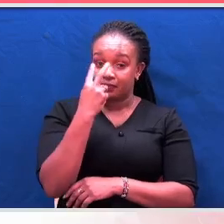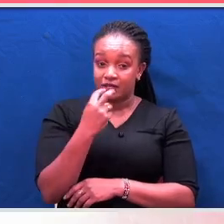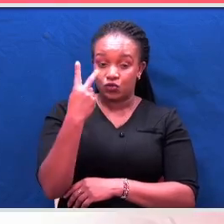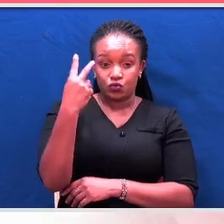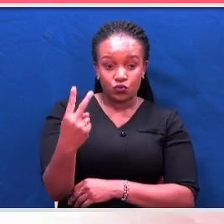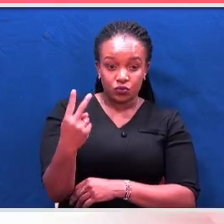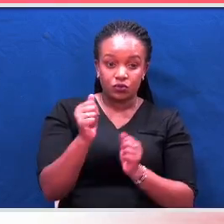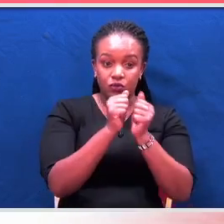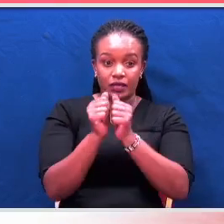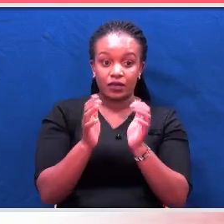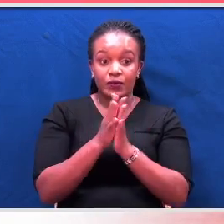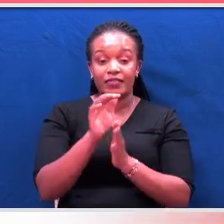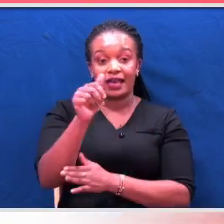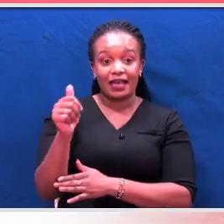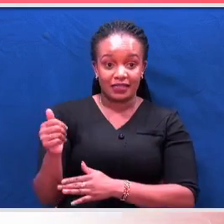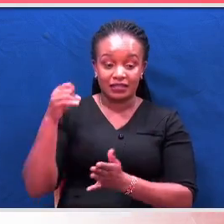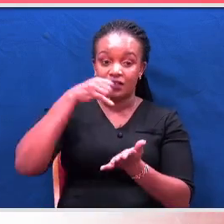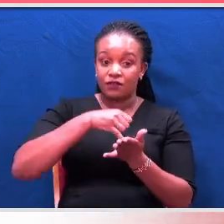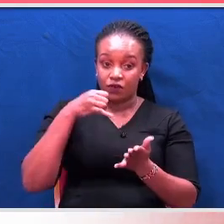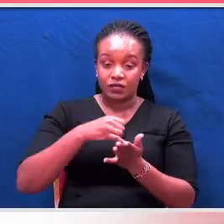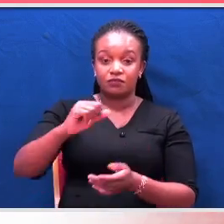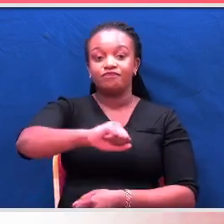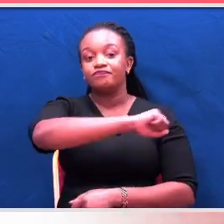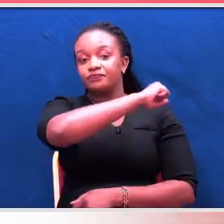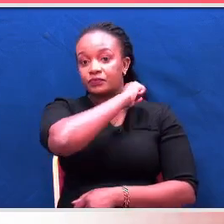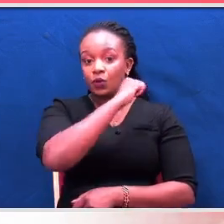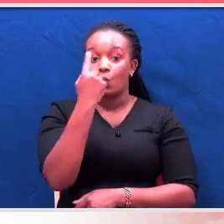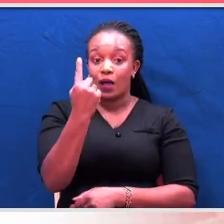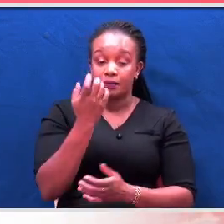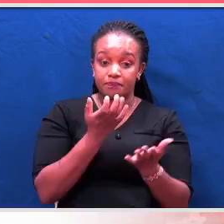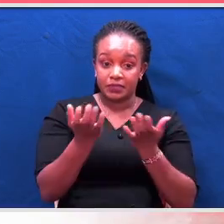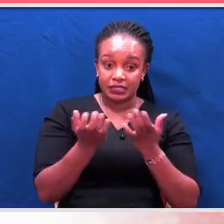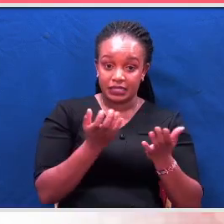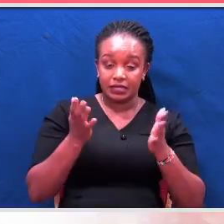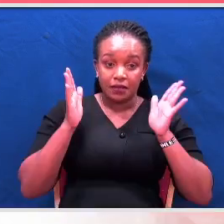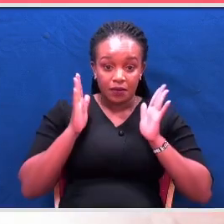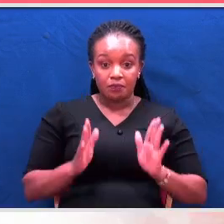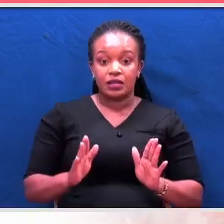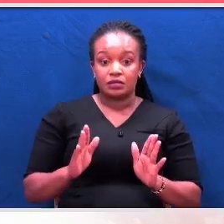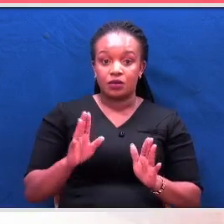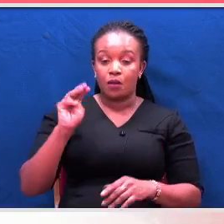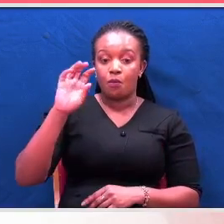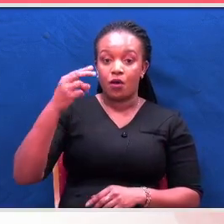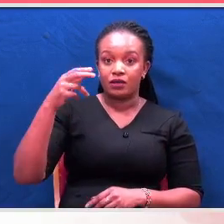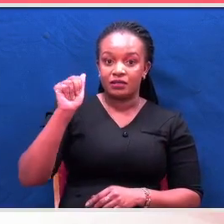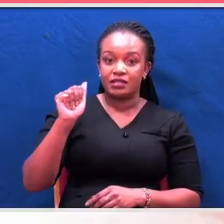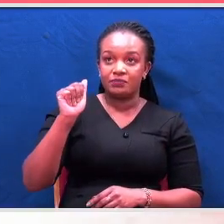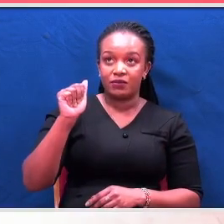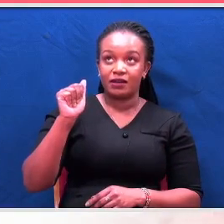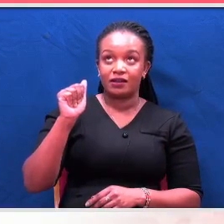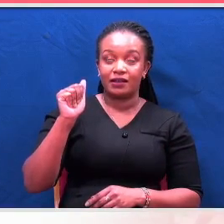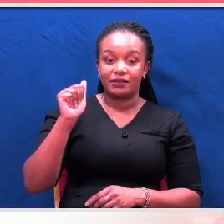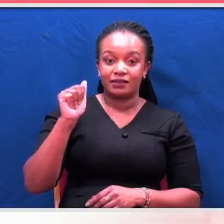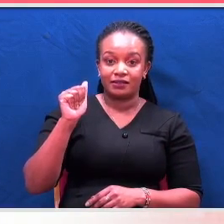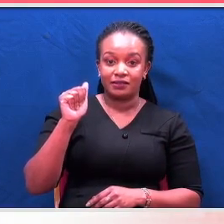Wengine waliohusika na utekaji nyara wa mwanabiashara Hafsa Mohamed Lukman wameshtakiwa leo katika